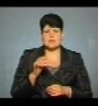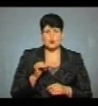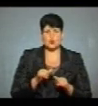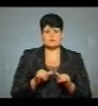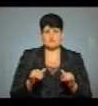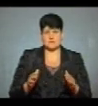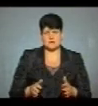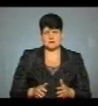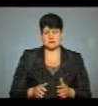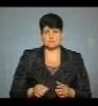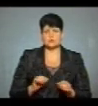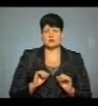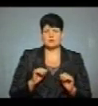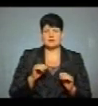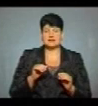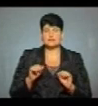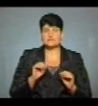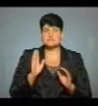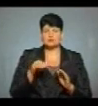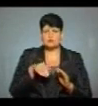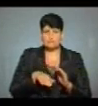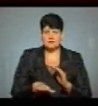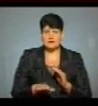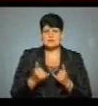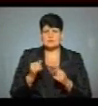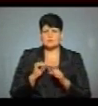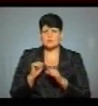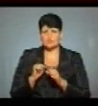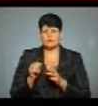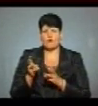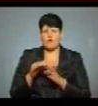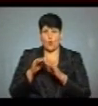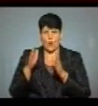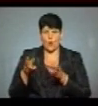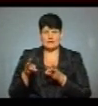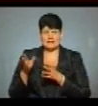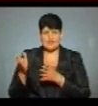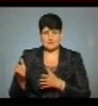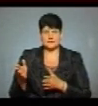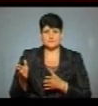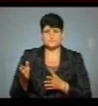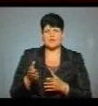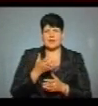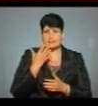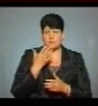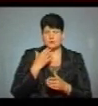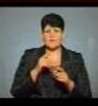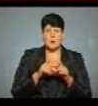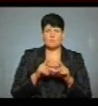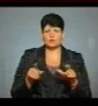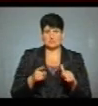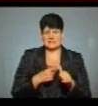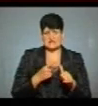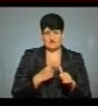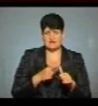якщо раніше тобто, керуватися буде в підвалі. Зараз ми керуємо на котельні або на великому такій будівлі, називається у нас тепловий пункт, вона там